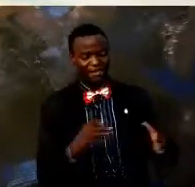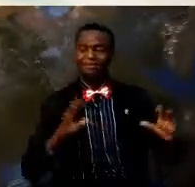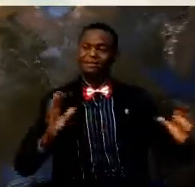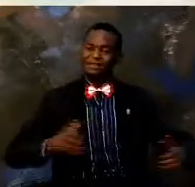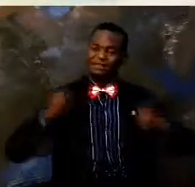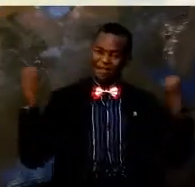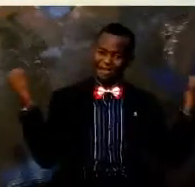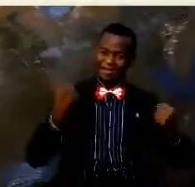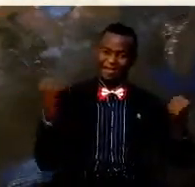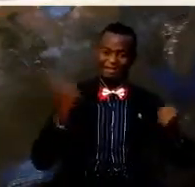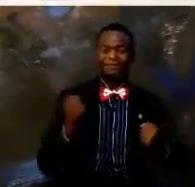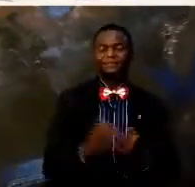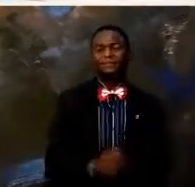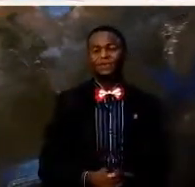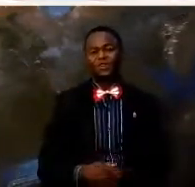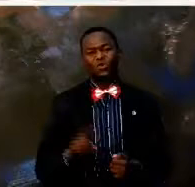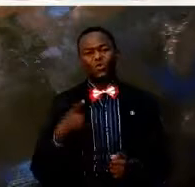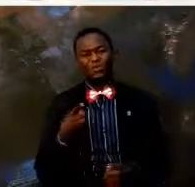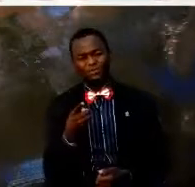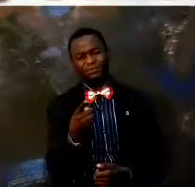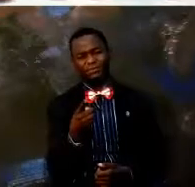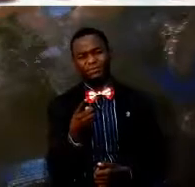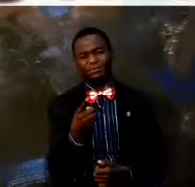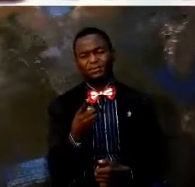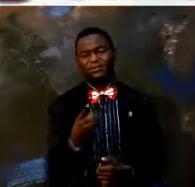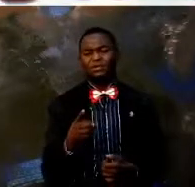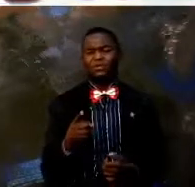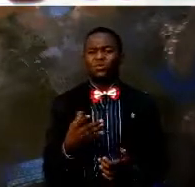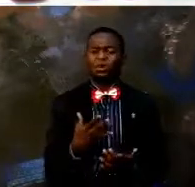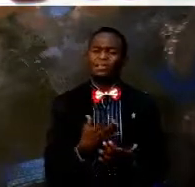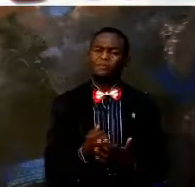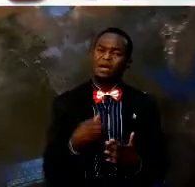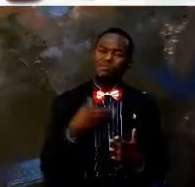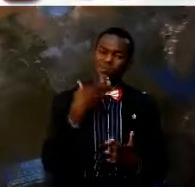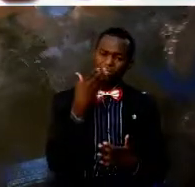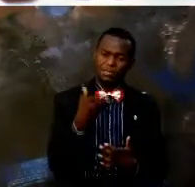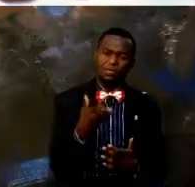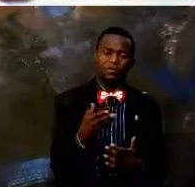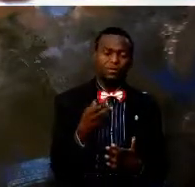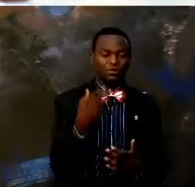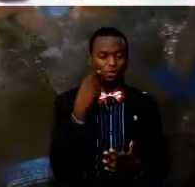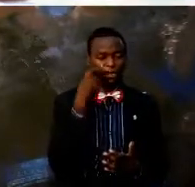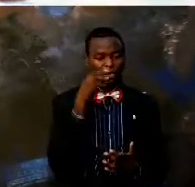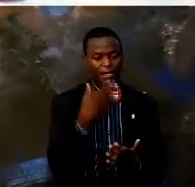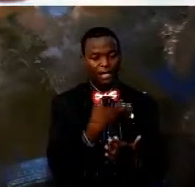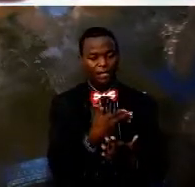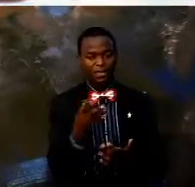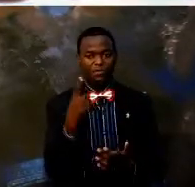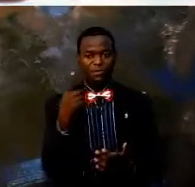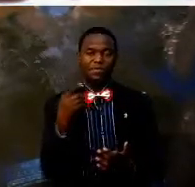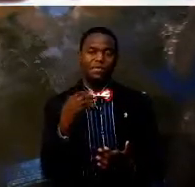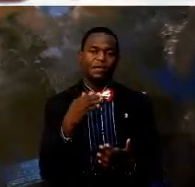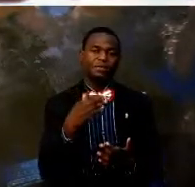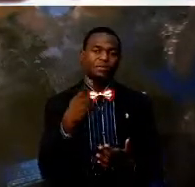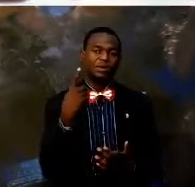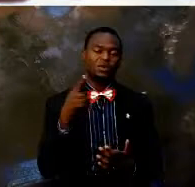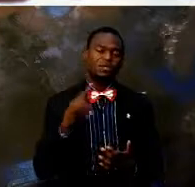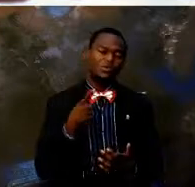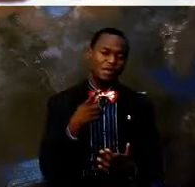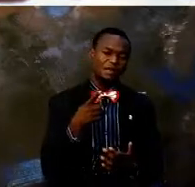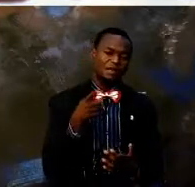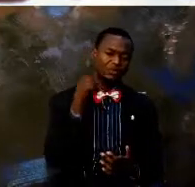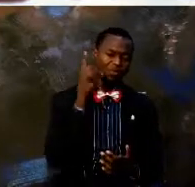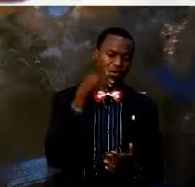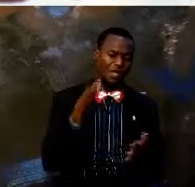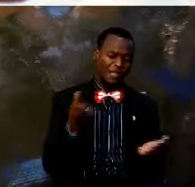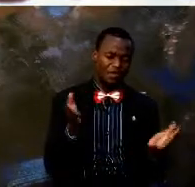hai. Kwa nini? Kwa sababu ifuatayo. Taangalia sehemu moja tu ya kwanza leo. Kwa nini